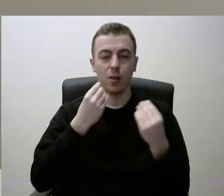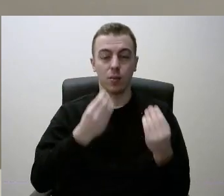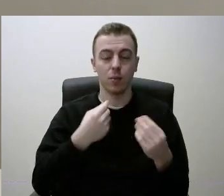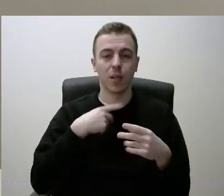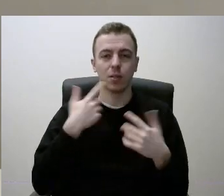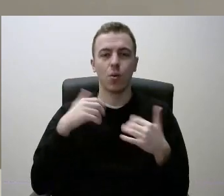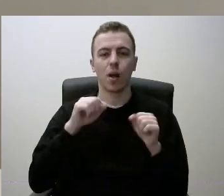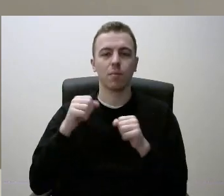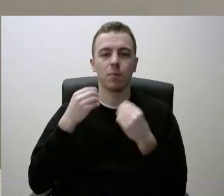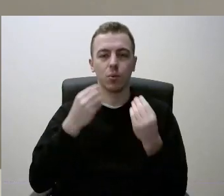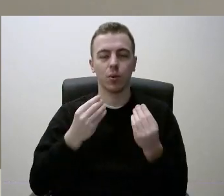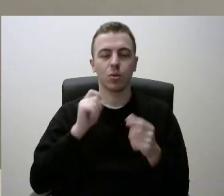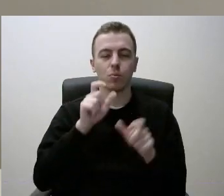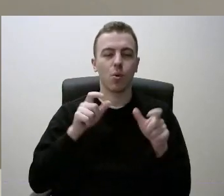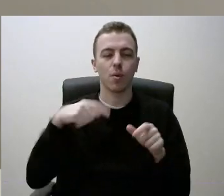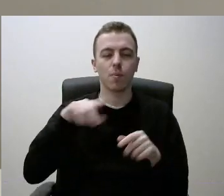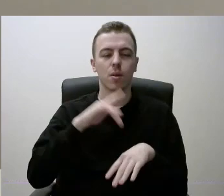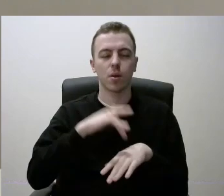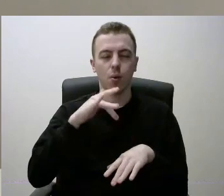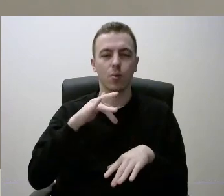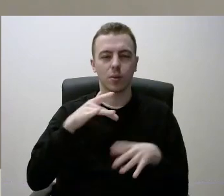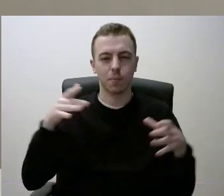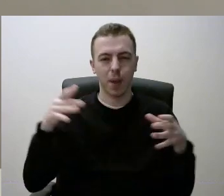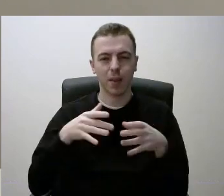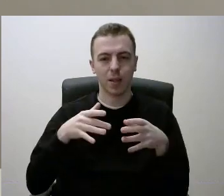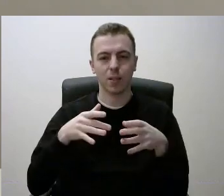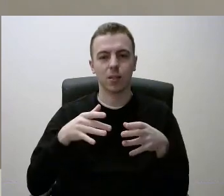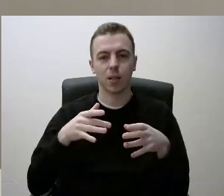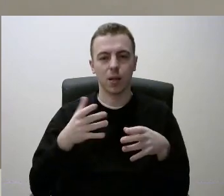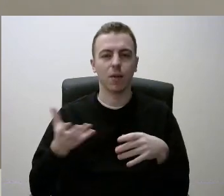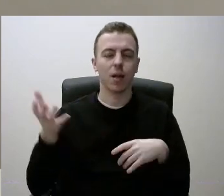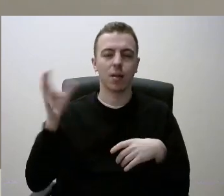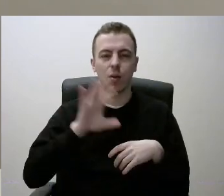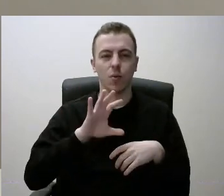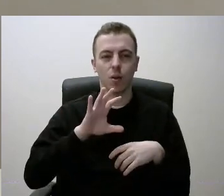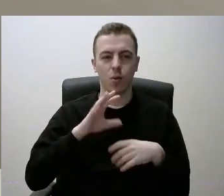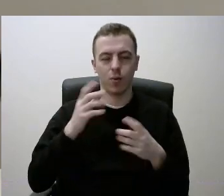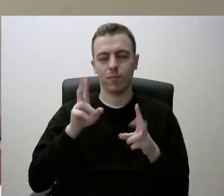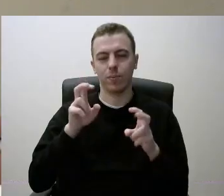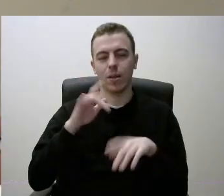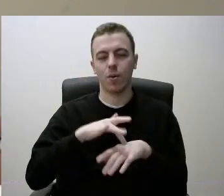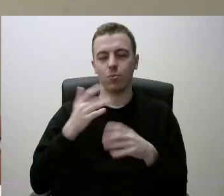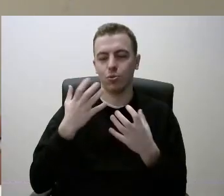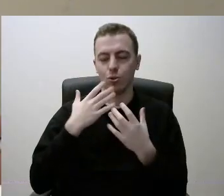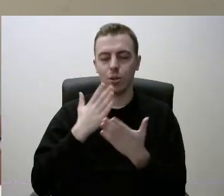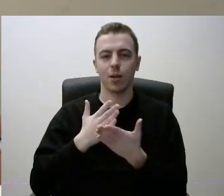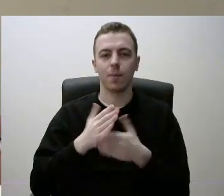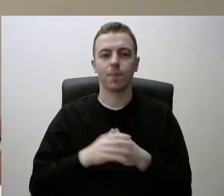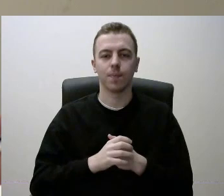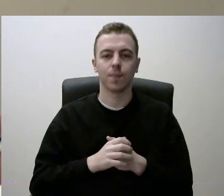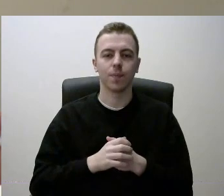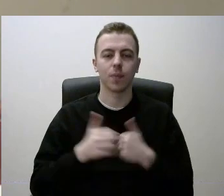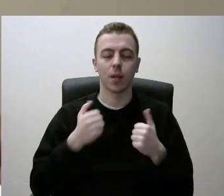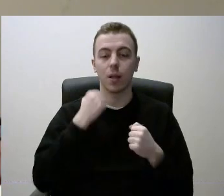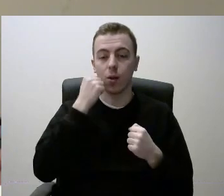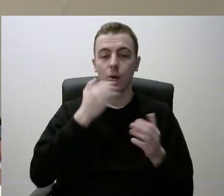šansą gyventojams jausti didesnę bendrystę ir labiau mylimiems Klaipėdoje. Dėkuoju. Kitas